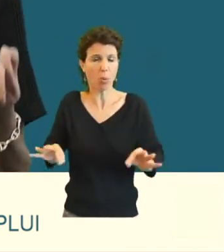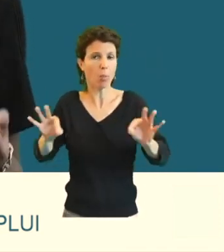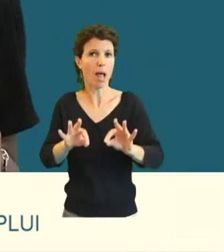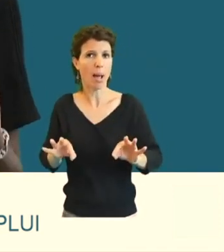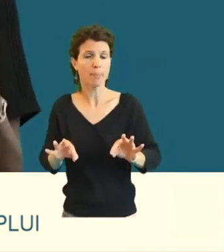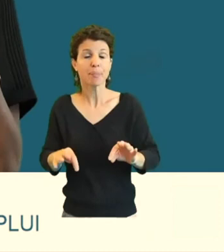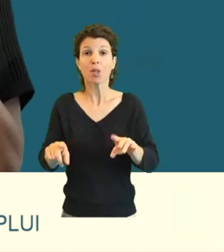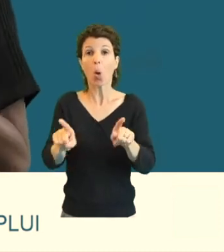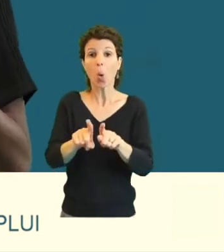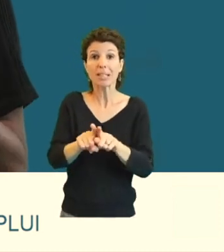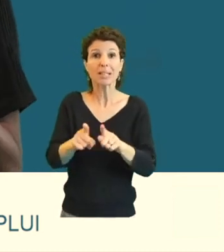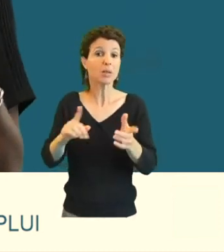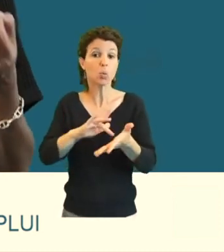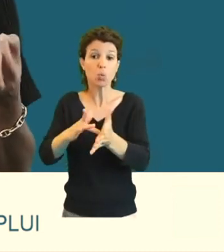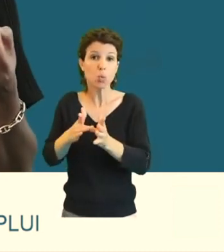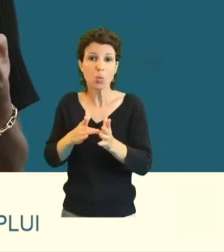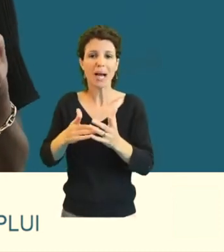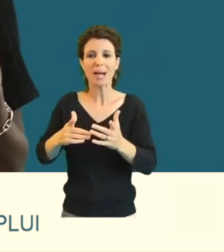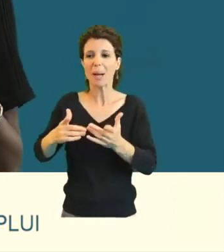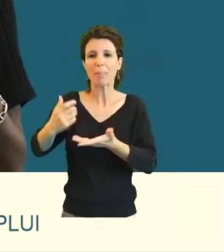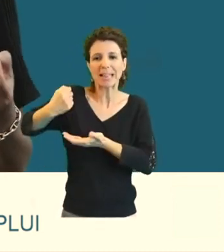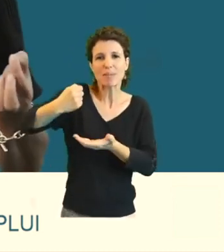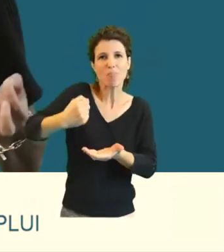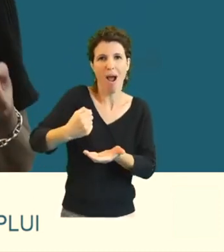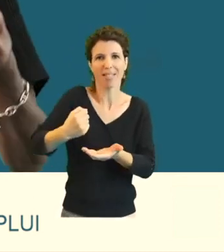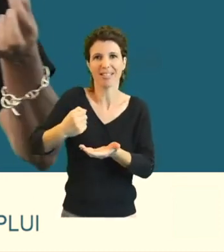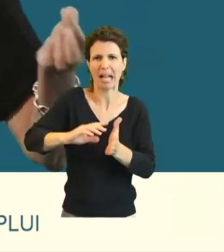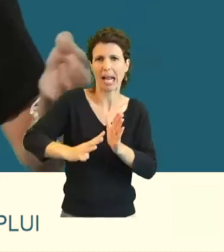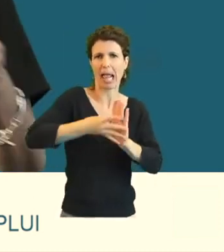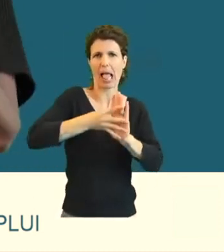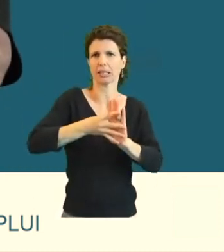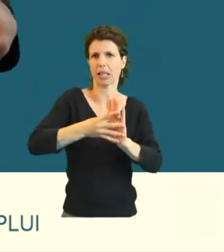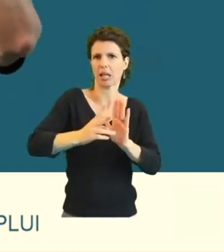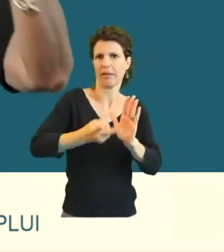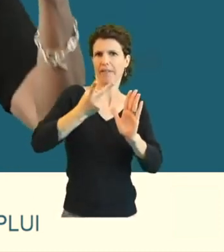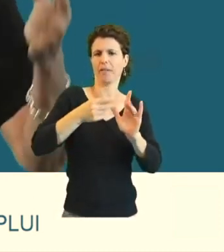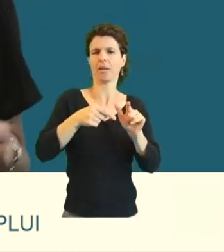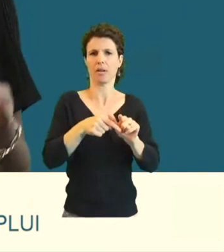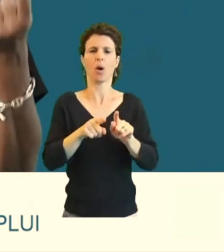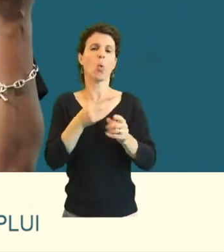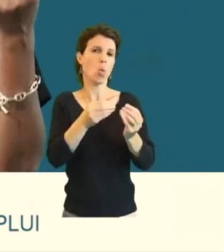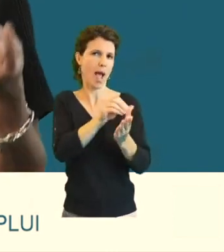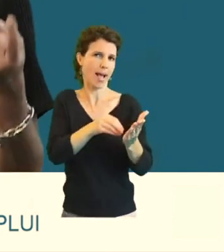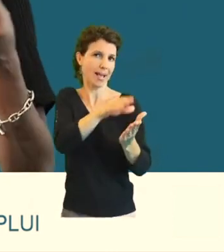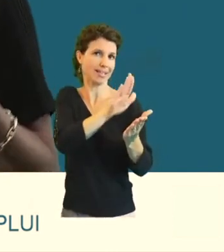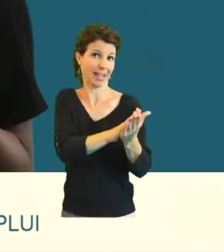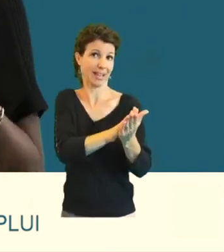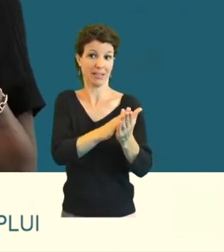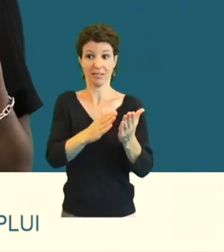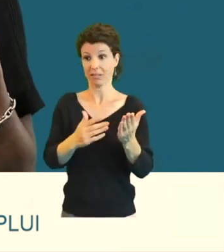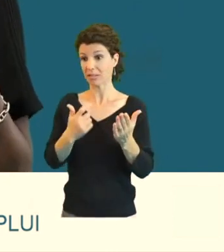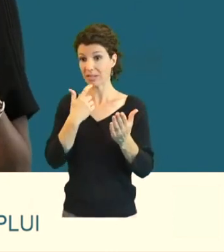qui est inscrit ou classé et qui, là, je ne sais pas si vous le savez, mais dans un périmètre de 500 mètres autour de